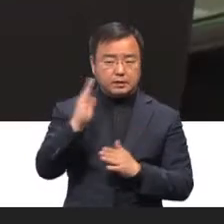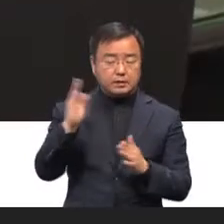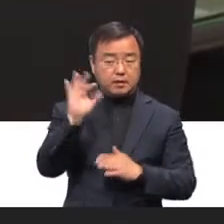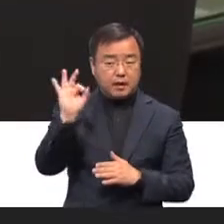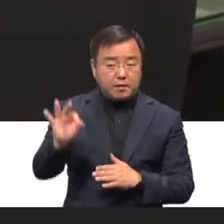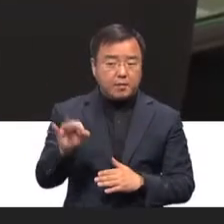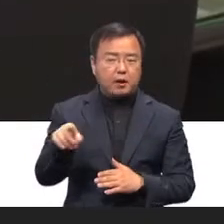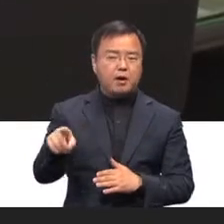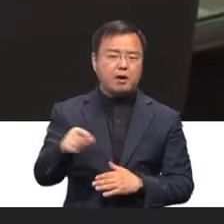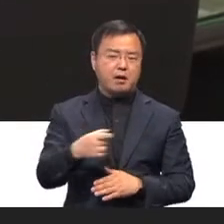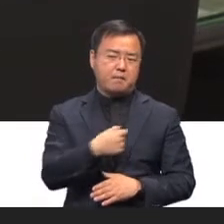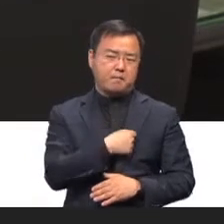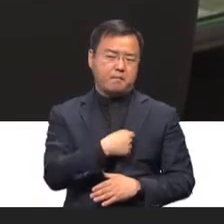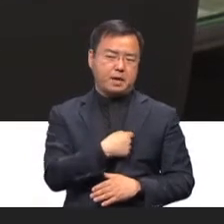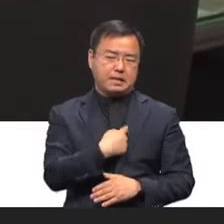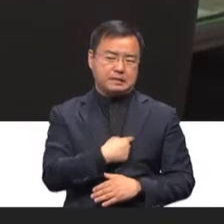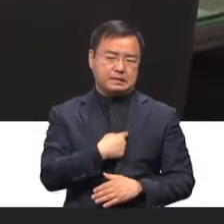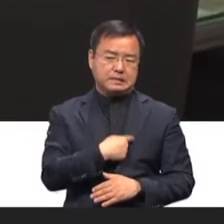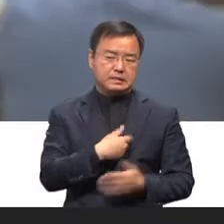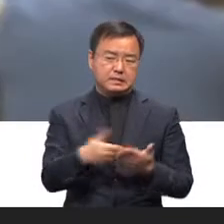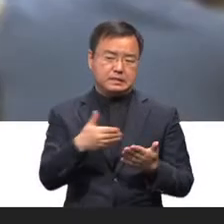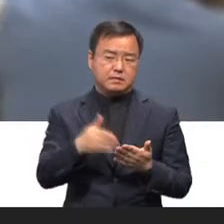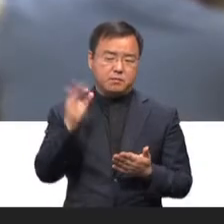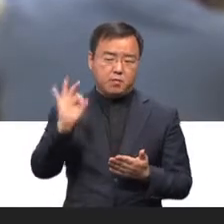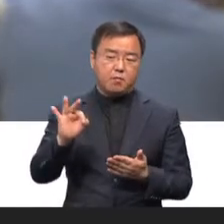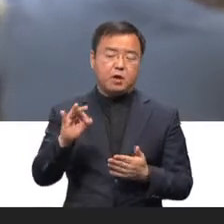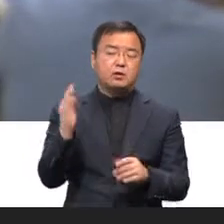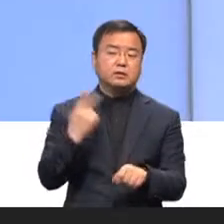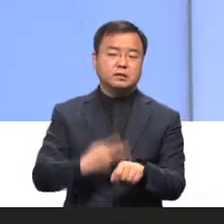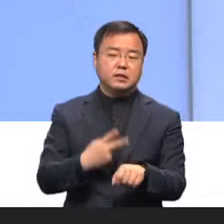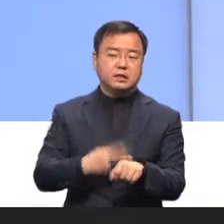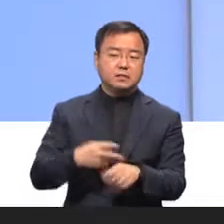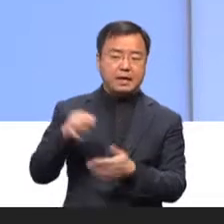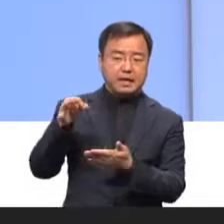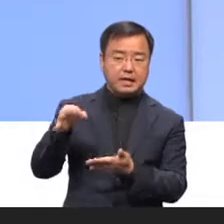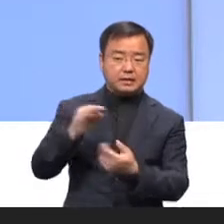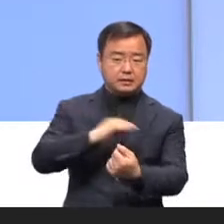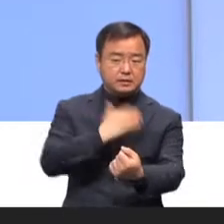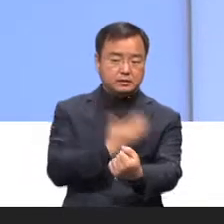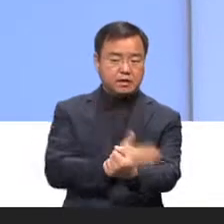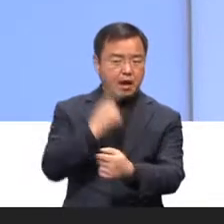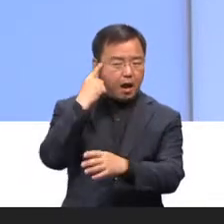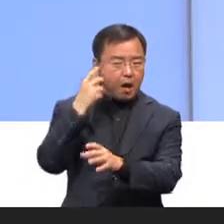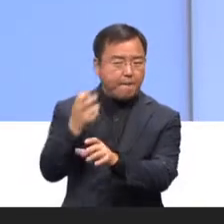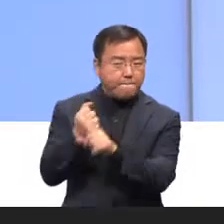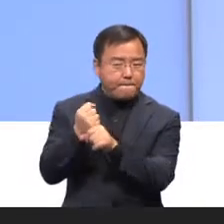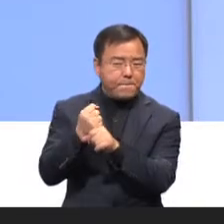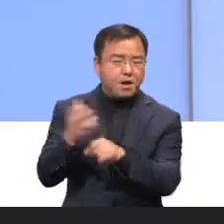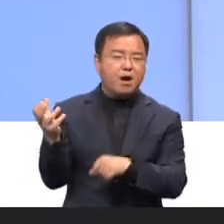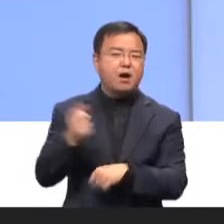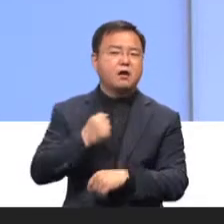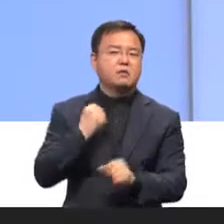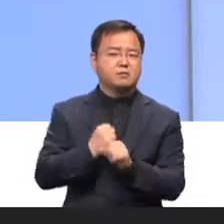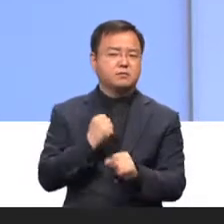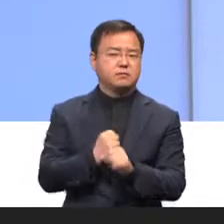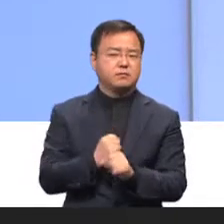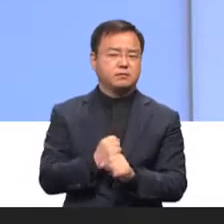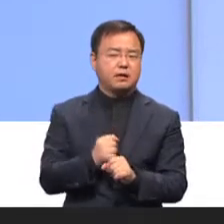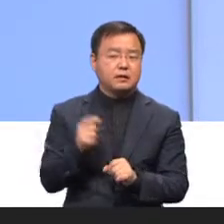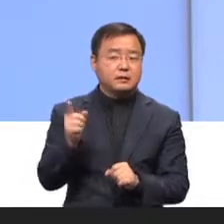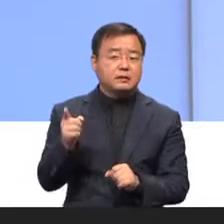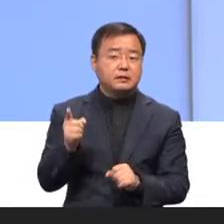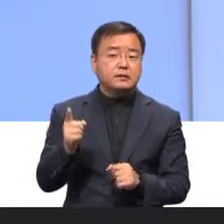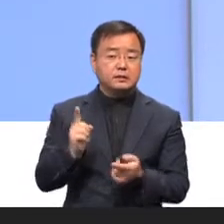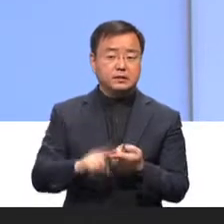그 마크 를 보면서 그 선생님의 어떤 가치나 님 그 선생님의 능력을 선입견을 갖고 볼 수 있는 위험성이 내포돼 있기 때문에 저는 이